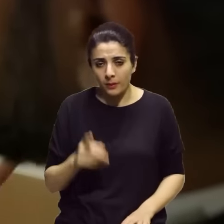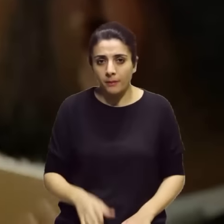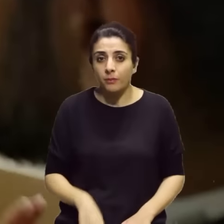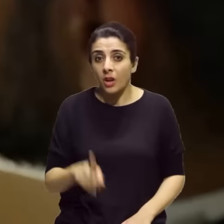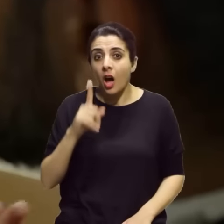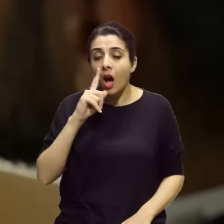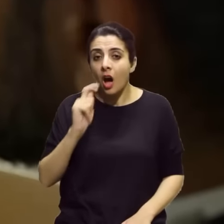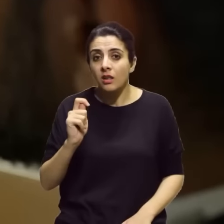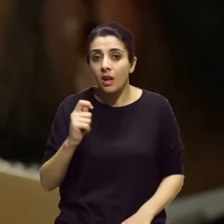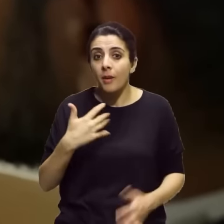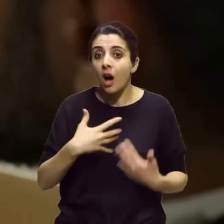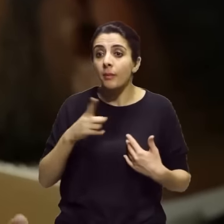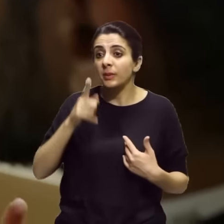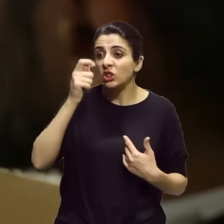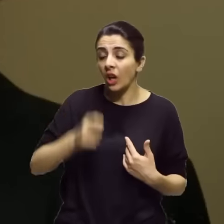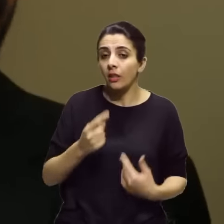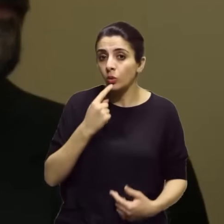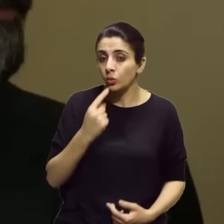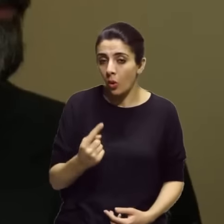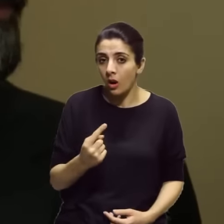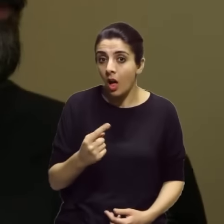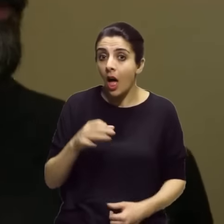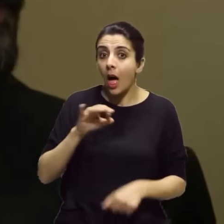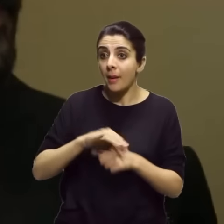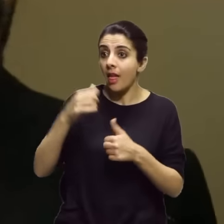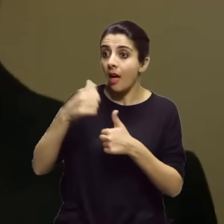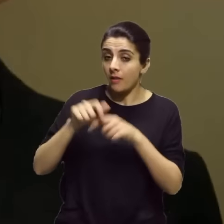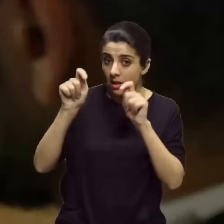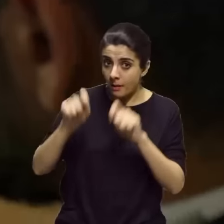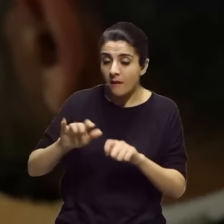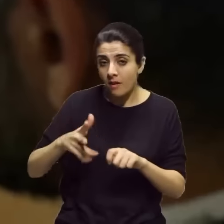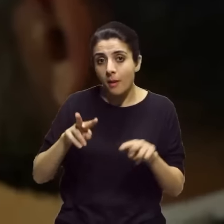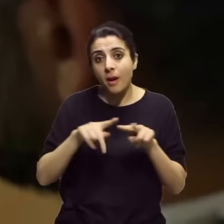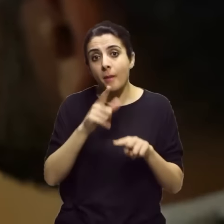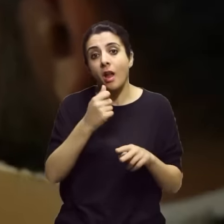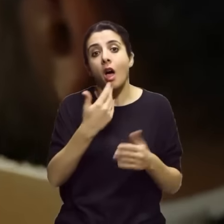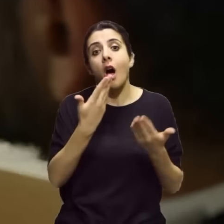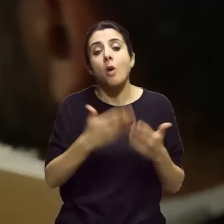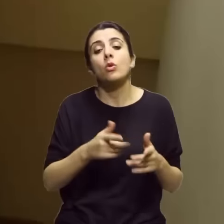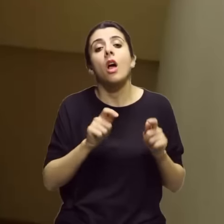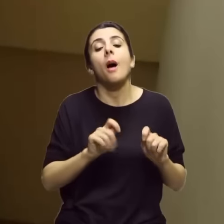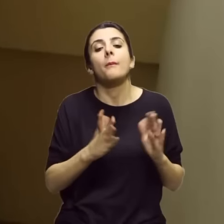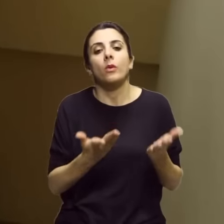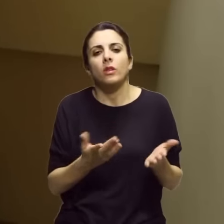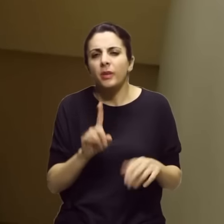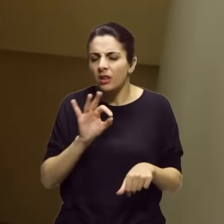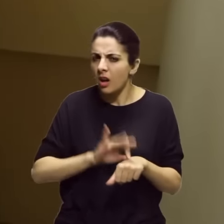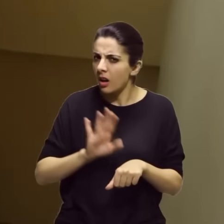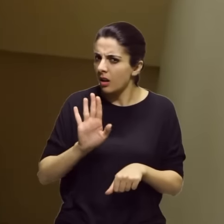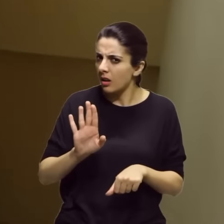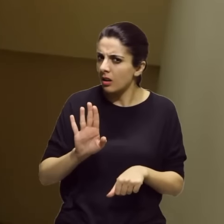Bu adam kahramanımıza bir şart koşar. Ya hemen evlenecektir ya da Menteş parayı kabul etmeyecektir. Bir dakika, bir